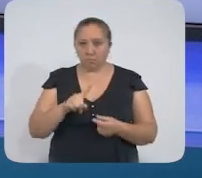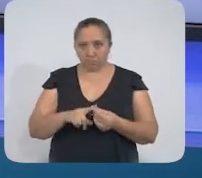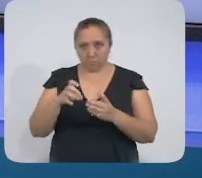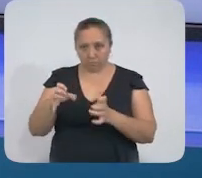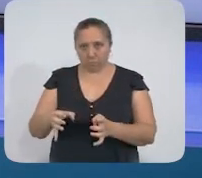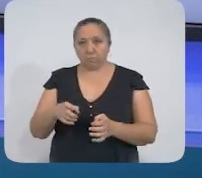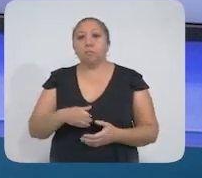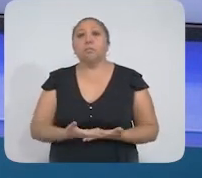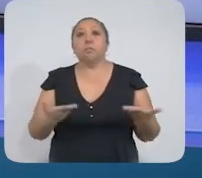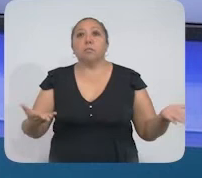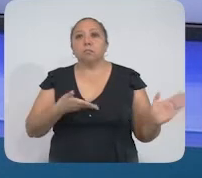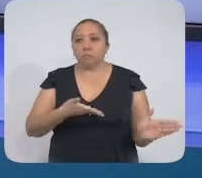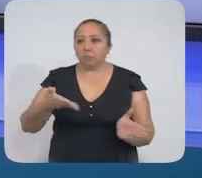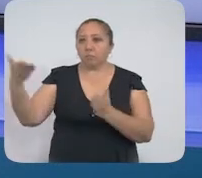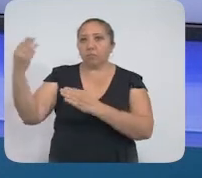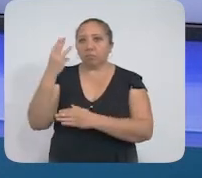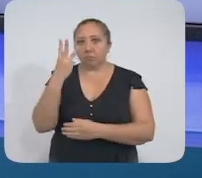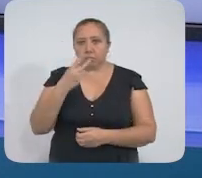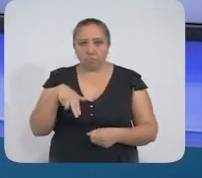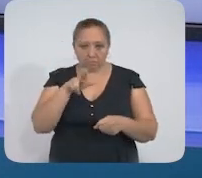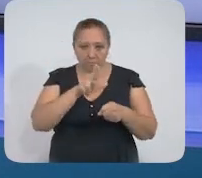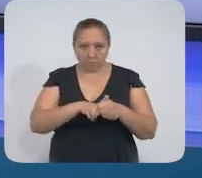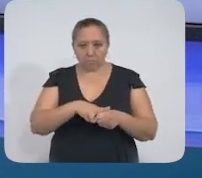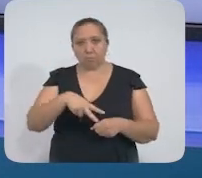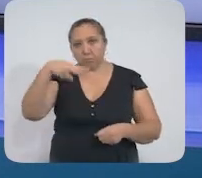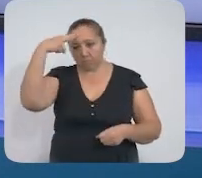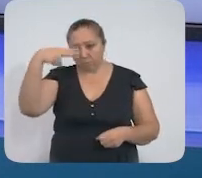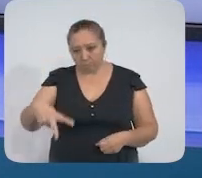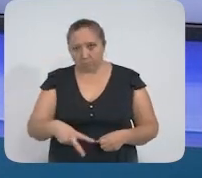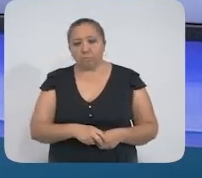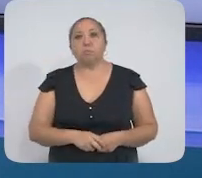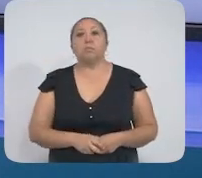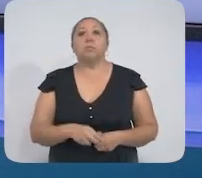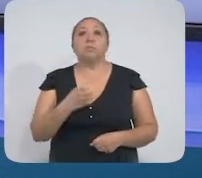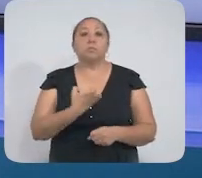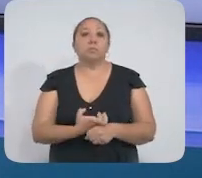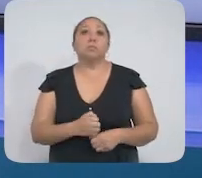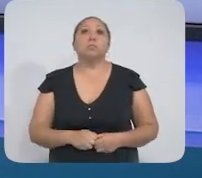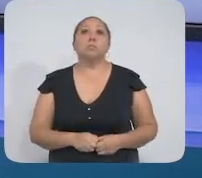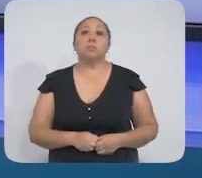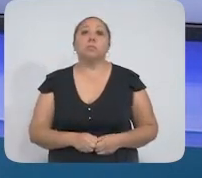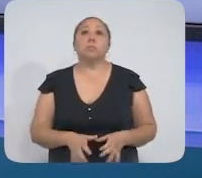lumile, matun tu yoksal ichilu shokilo kubeta u mishweye, mish nos lumil México.